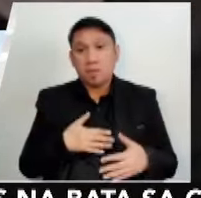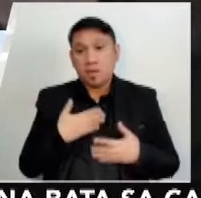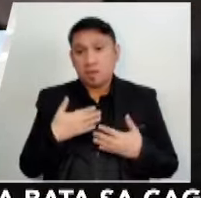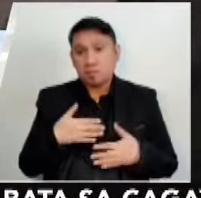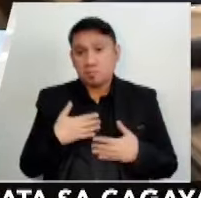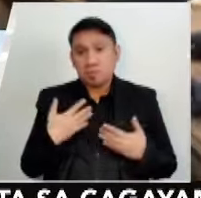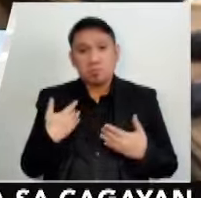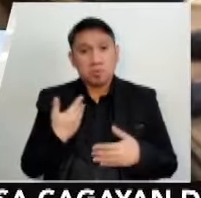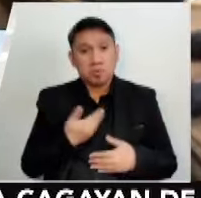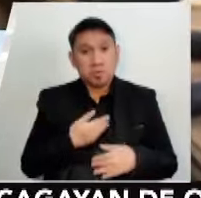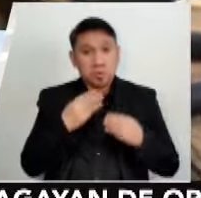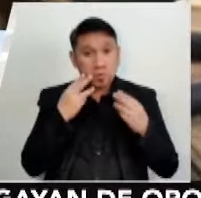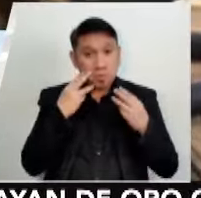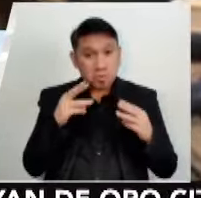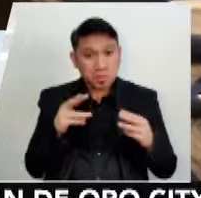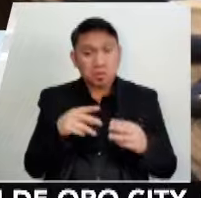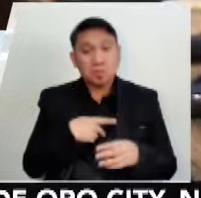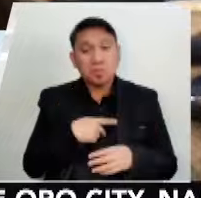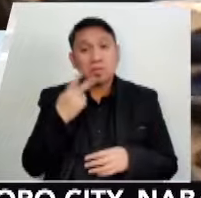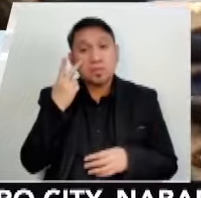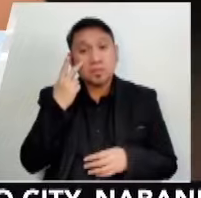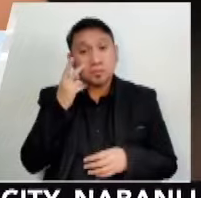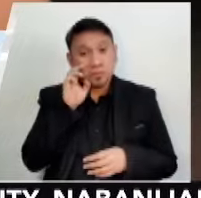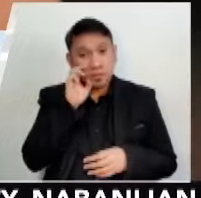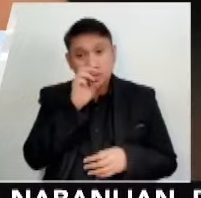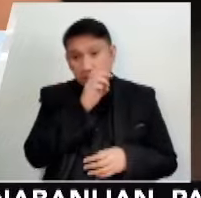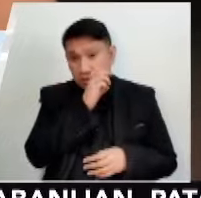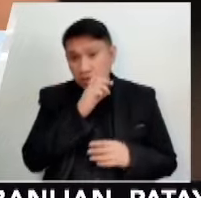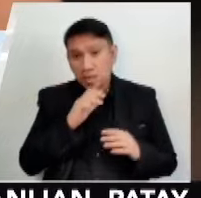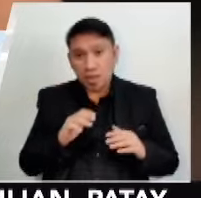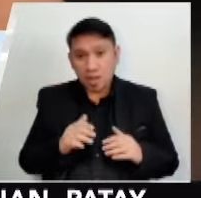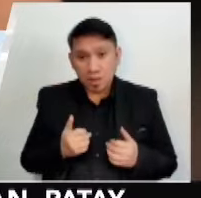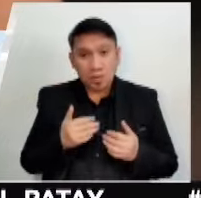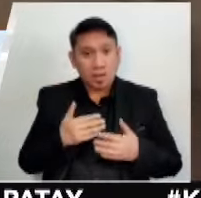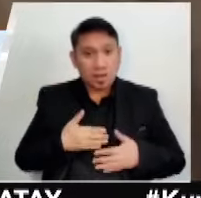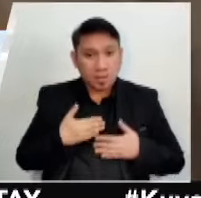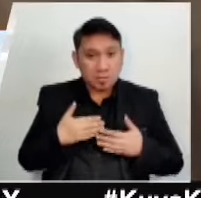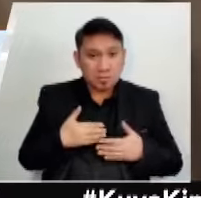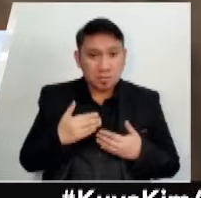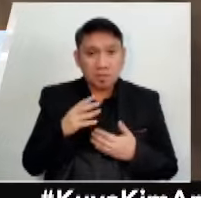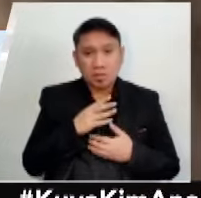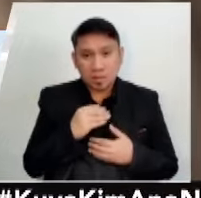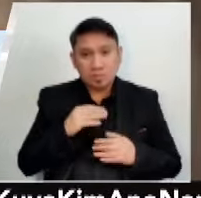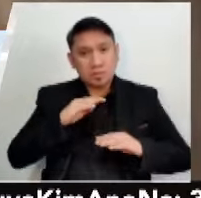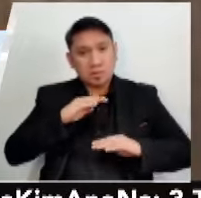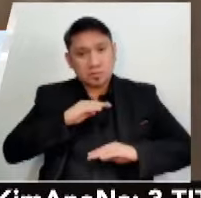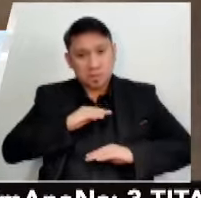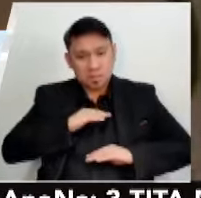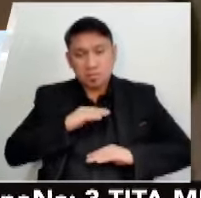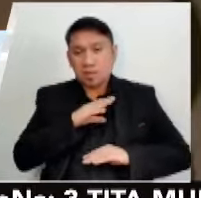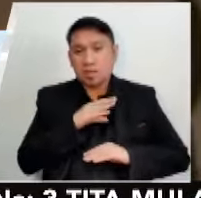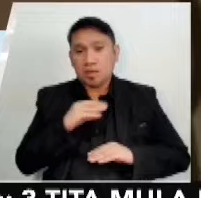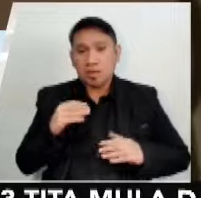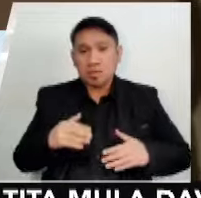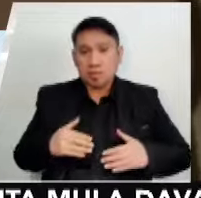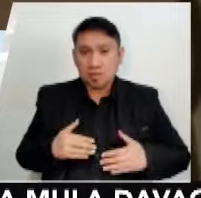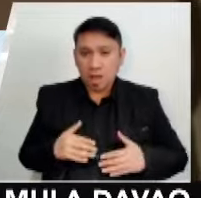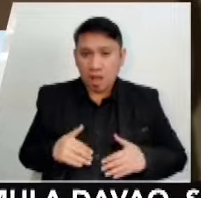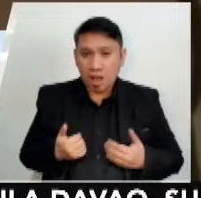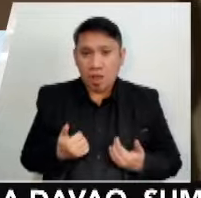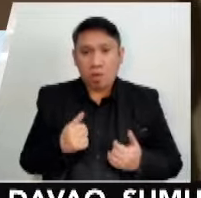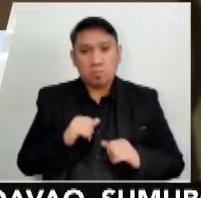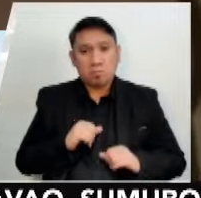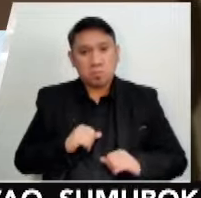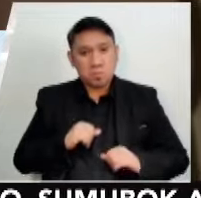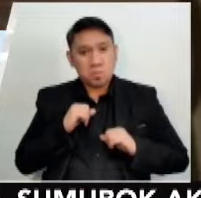namin, nakikita ko sa mga mata nila kung gaano sila kasaya, kung gaano sila ka-fulfilled and at the same time kung gaano sila ka-proud doon sa naging